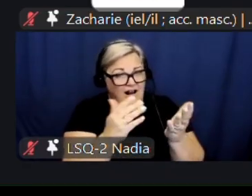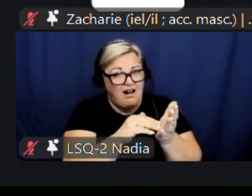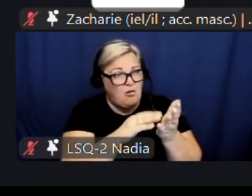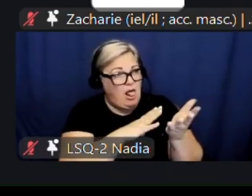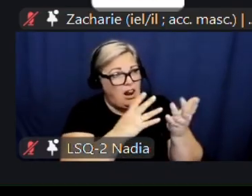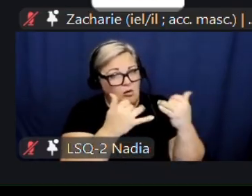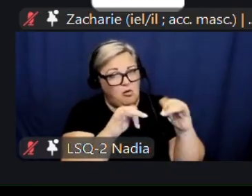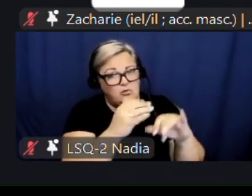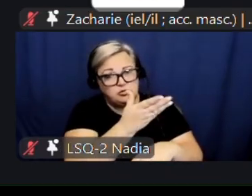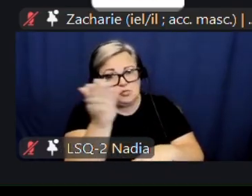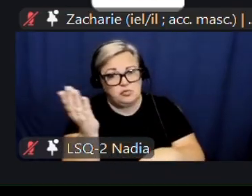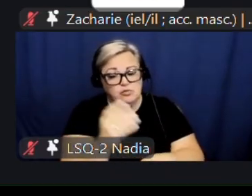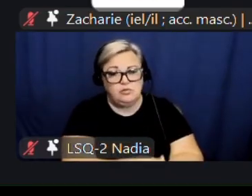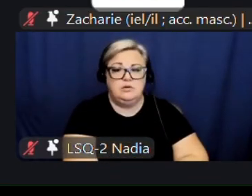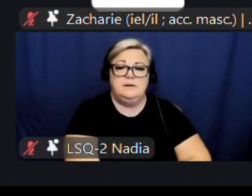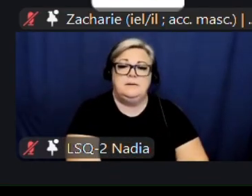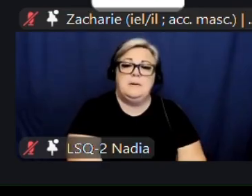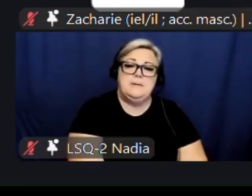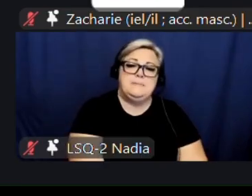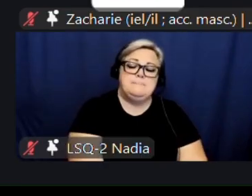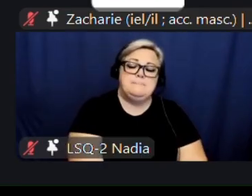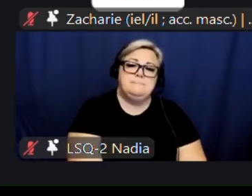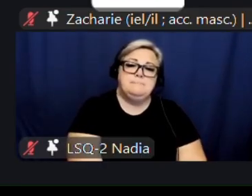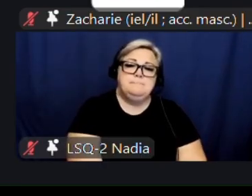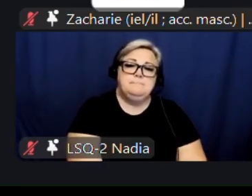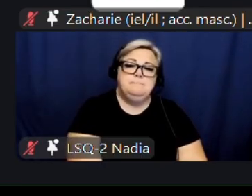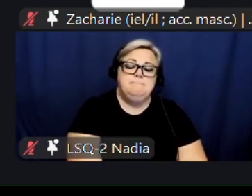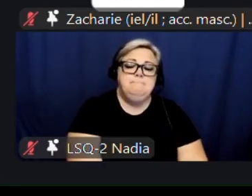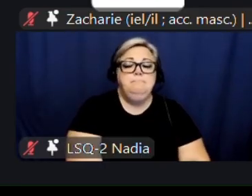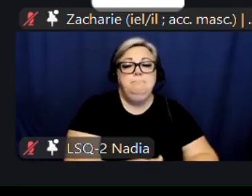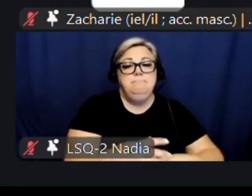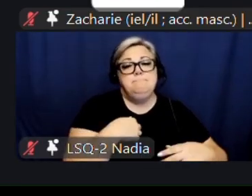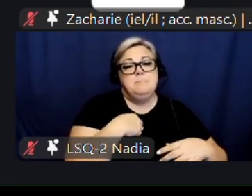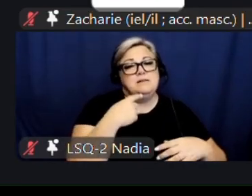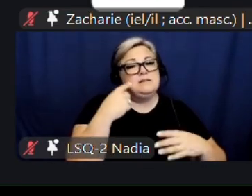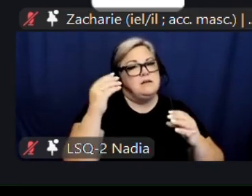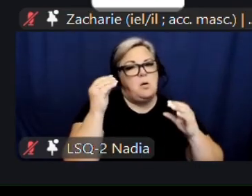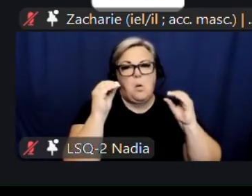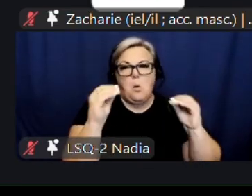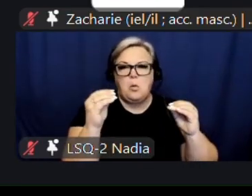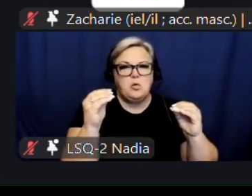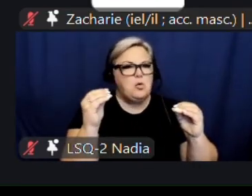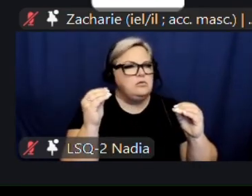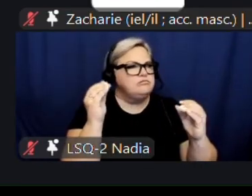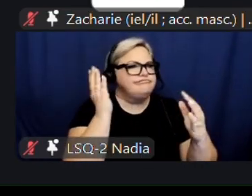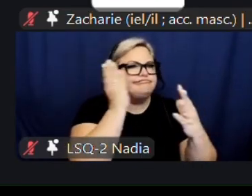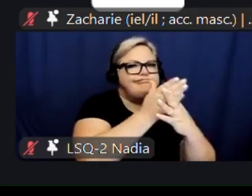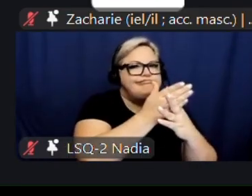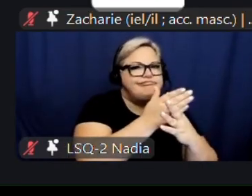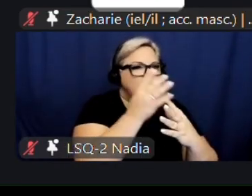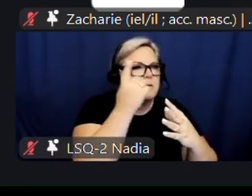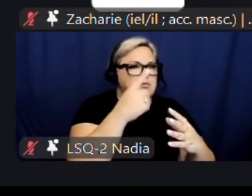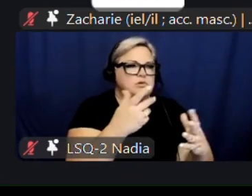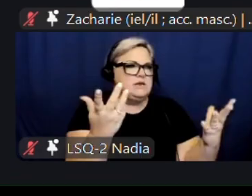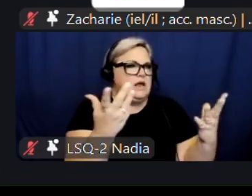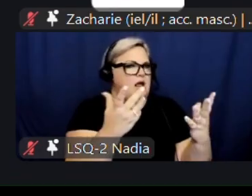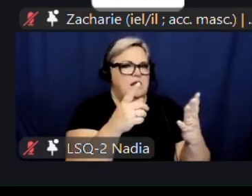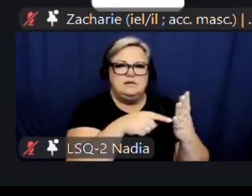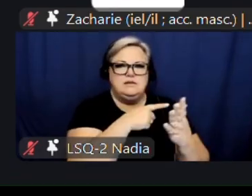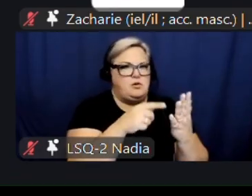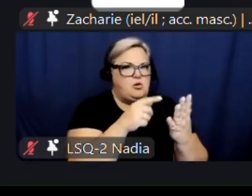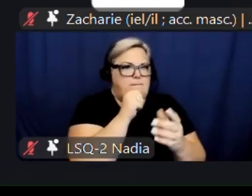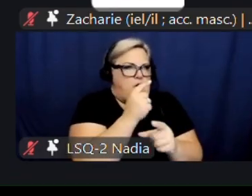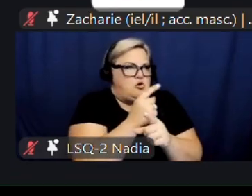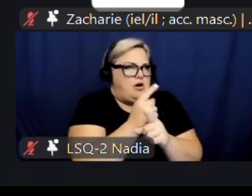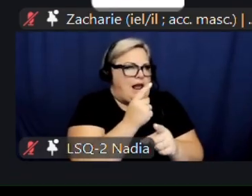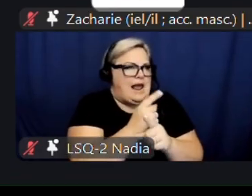aujourd'hui. Et dans bien des cas, on nous a aussi rapporté qu'il n'y a eu aucune intervention pour répondre à cette discrimination. Aucun essai